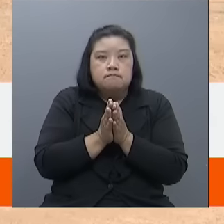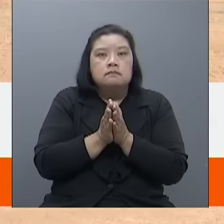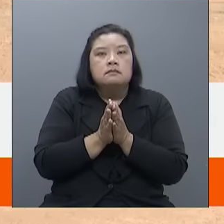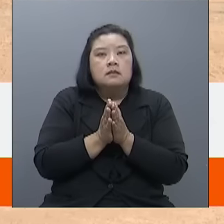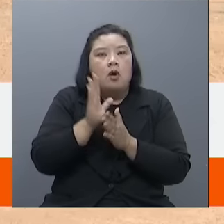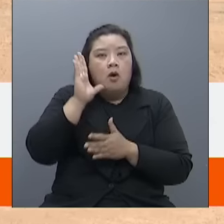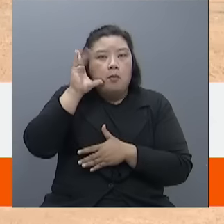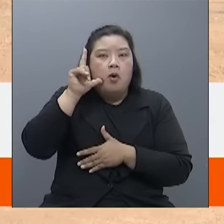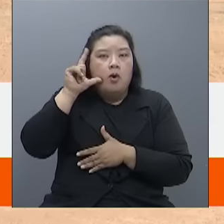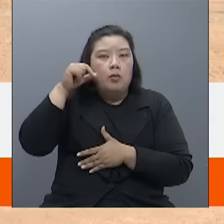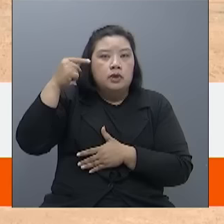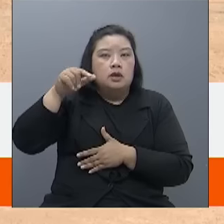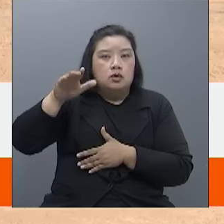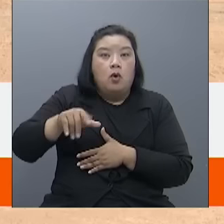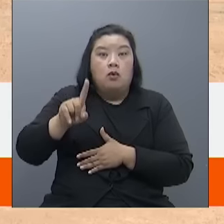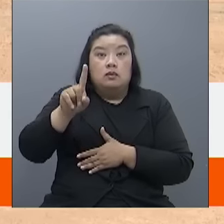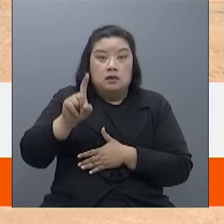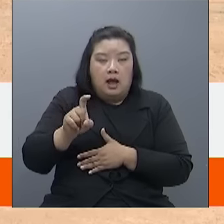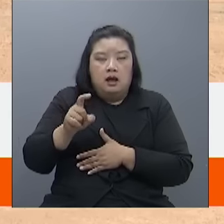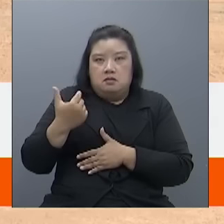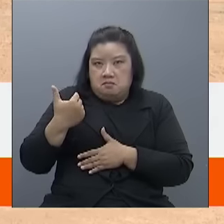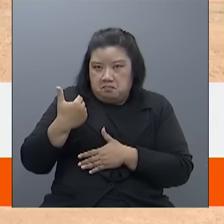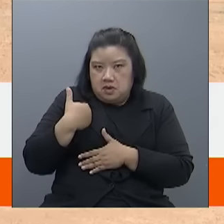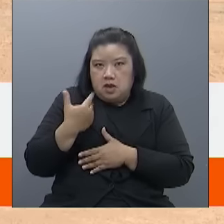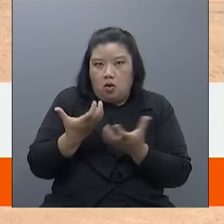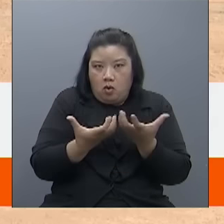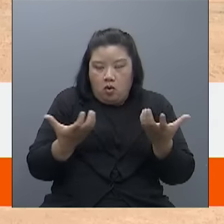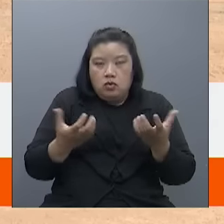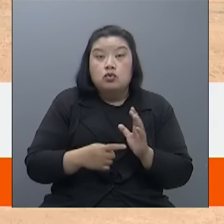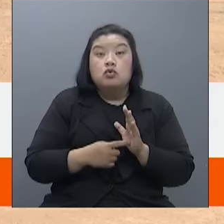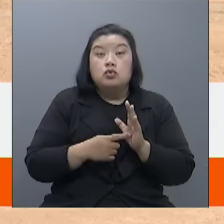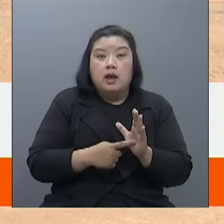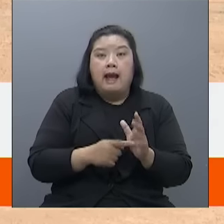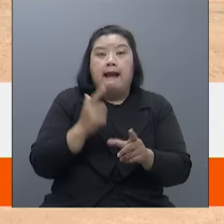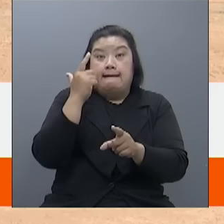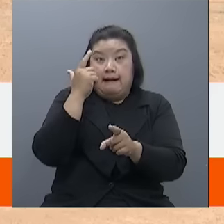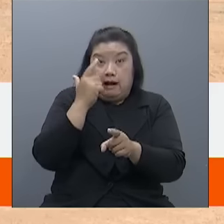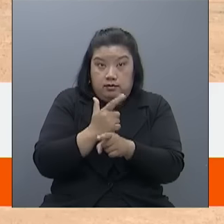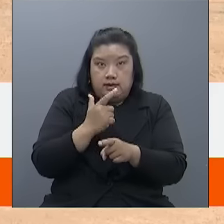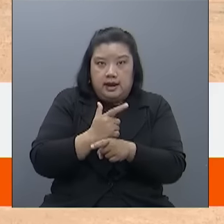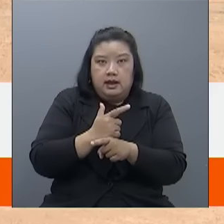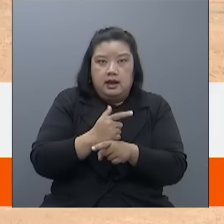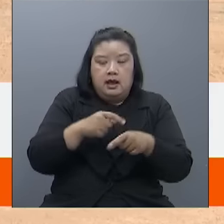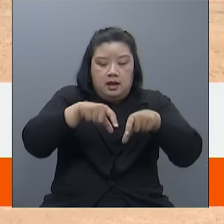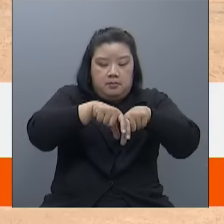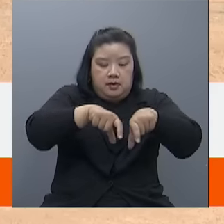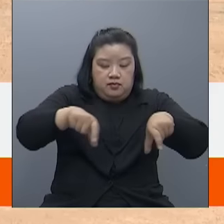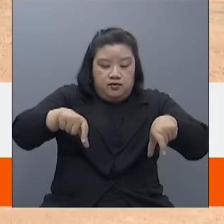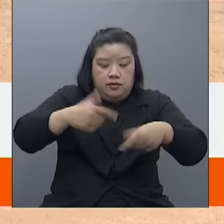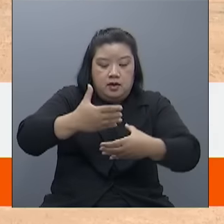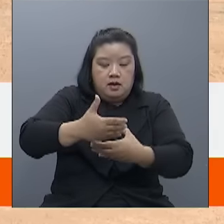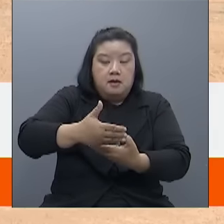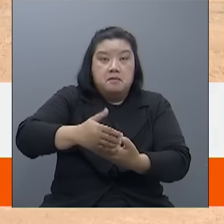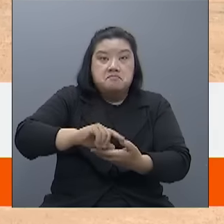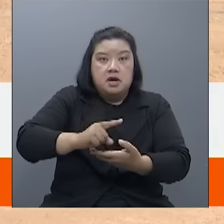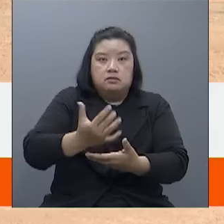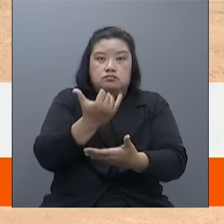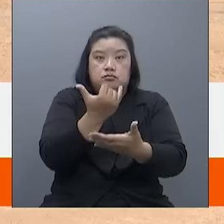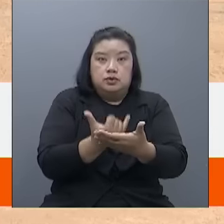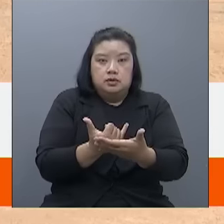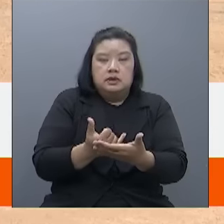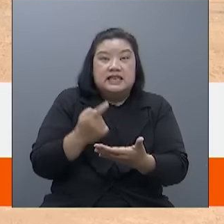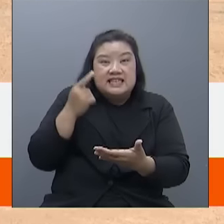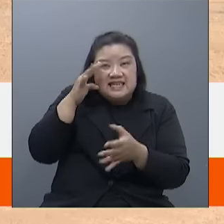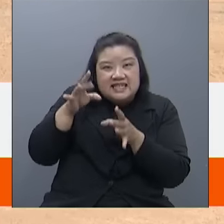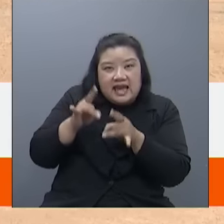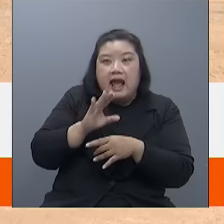ค่ะโดยมีการจัดเตรียมอุปกรณ์นะคะเช่นหีบเหล็กแล้วก็มีการอ้างว่าจะทำคอนเทนต์นะคะแล้วก็ให้พ่อและน้องสาวเข้าไปอยู่ในหี